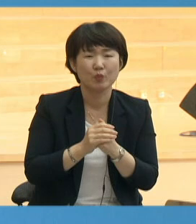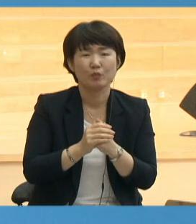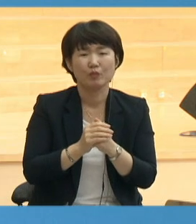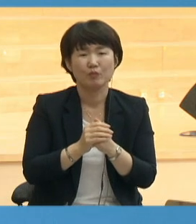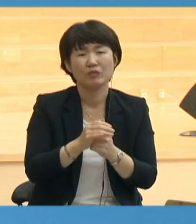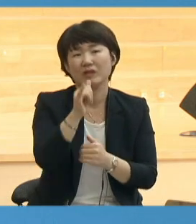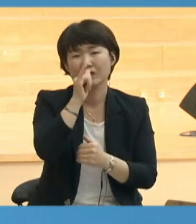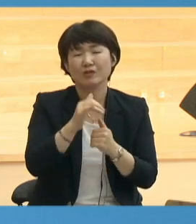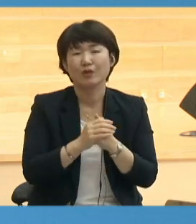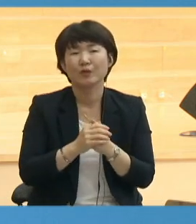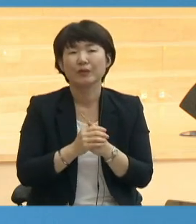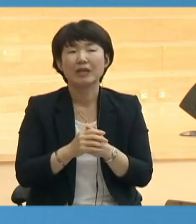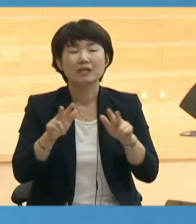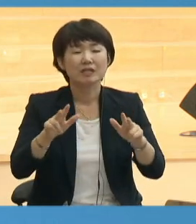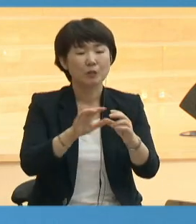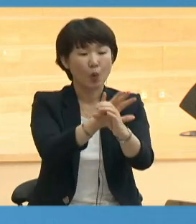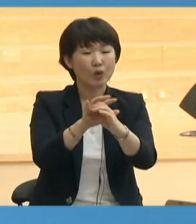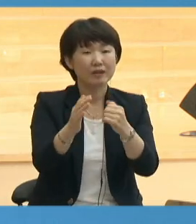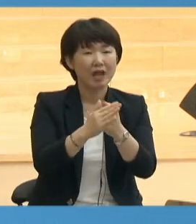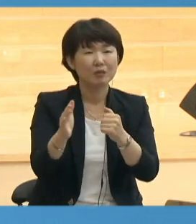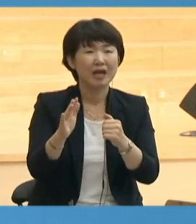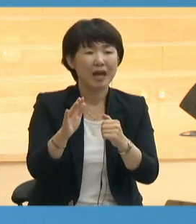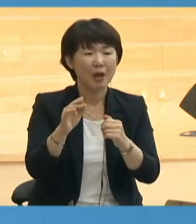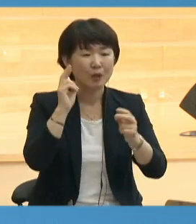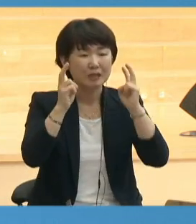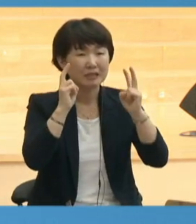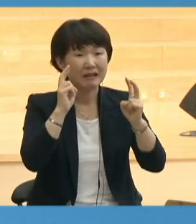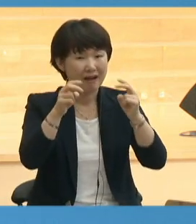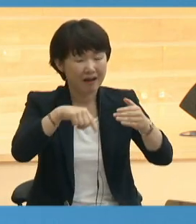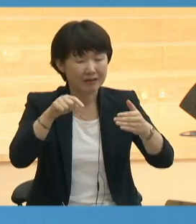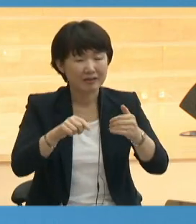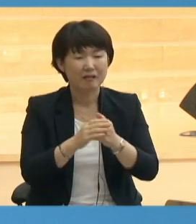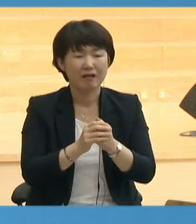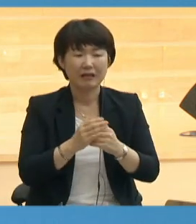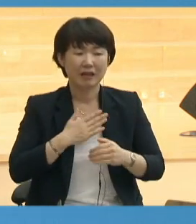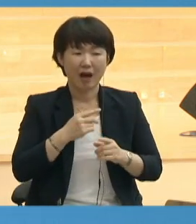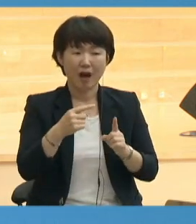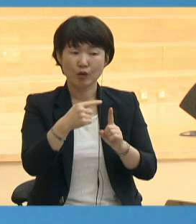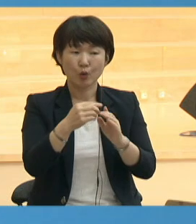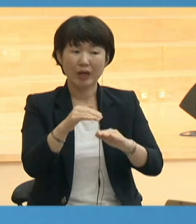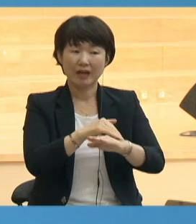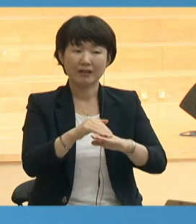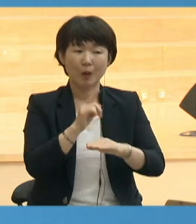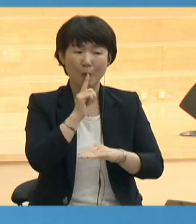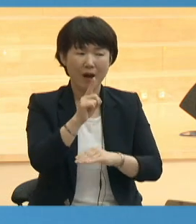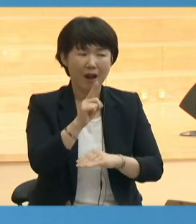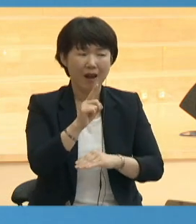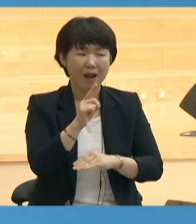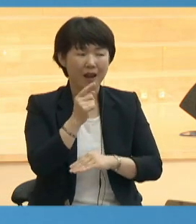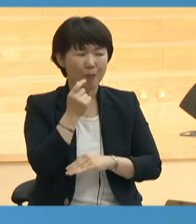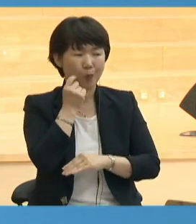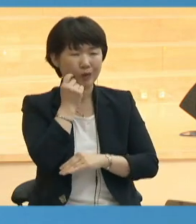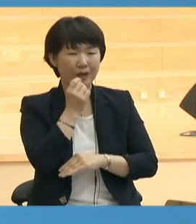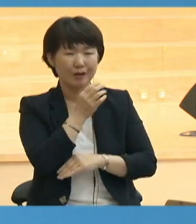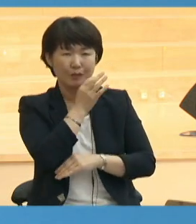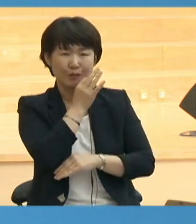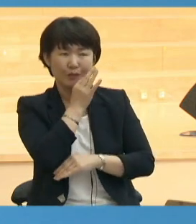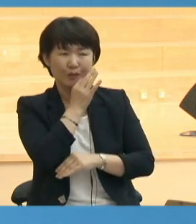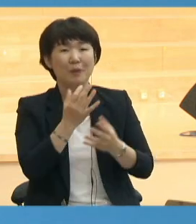때문에 말해요 직장에서 교회 다닌다는 말도 사실을 잘 하기 힘든 본 일이잖아요 그쵸